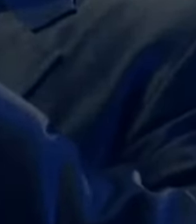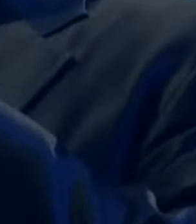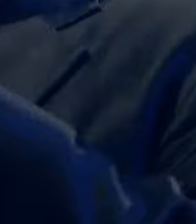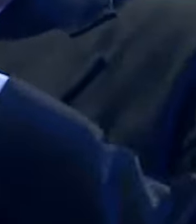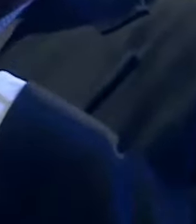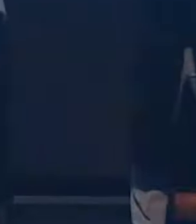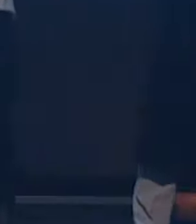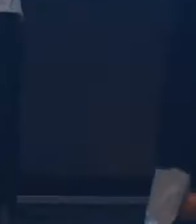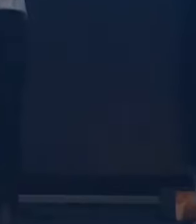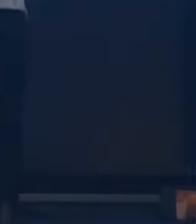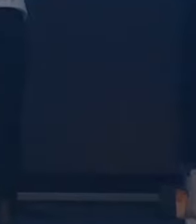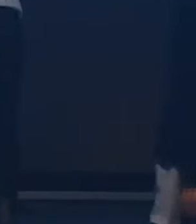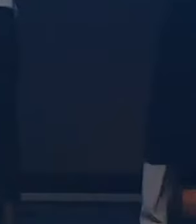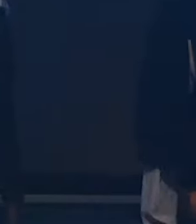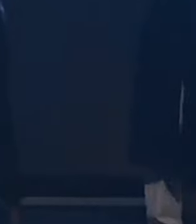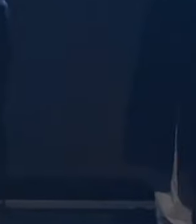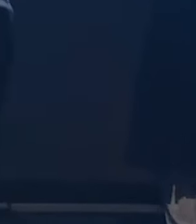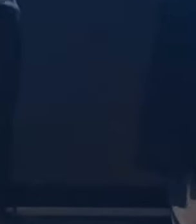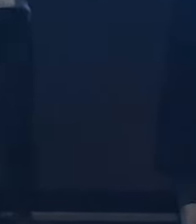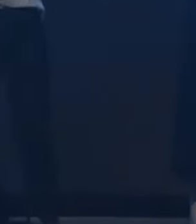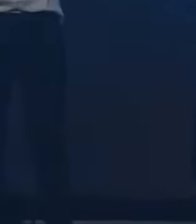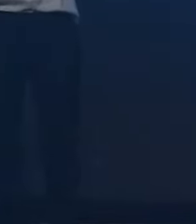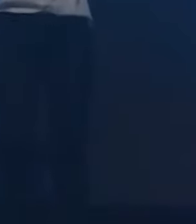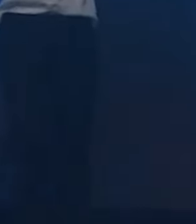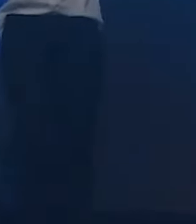일어나라 빛을 발하라